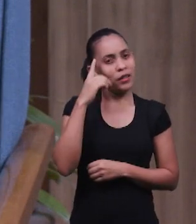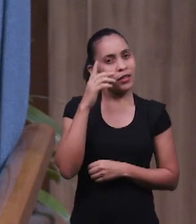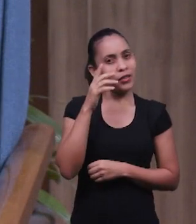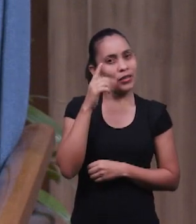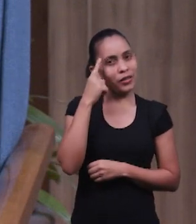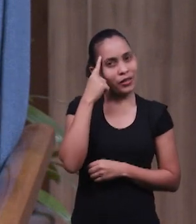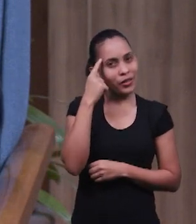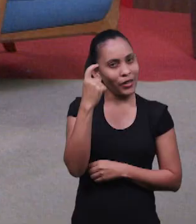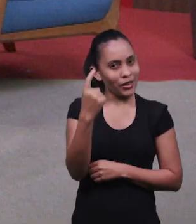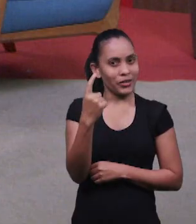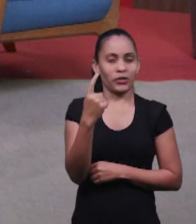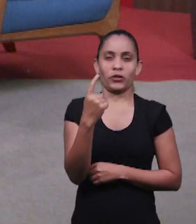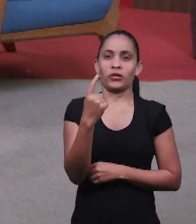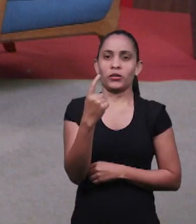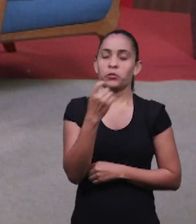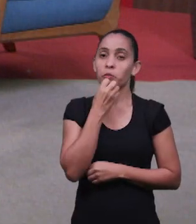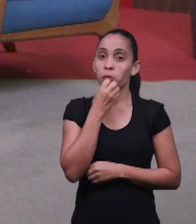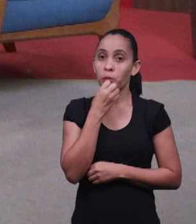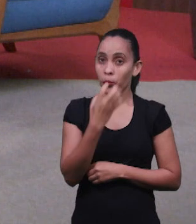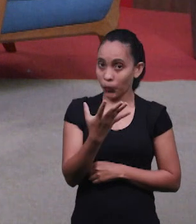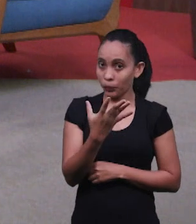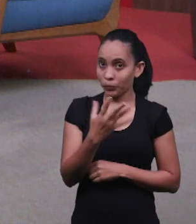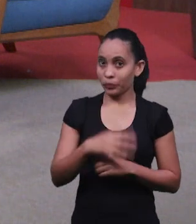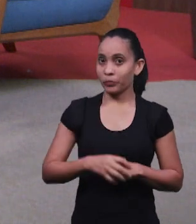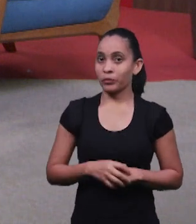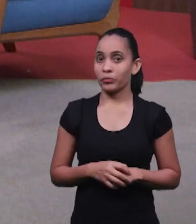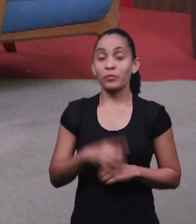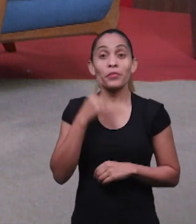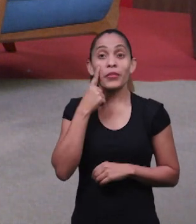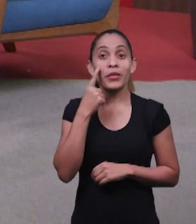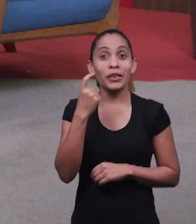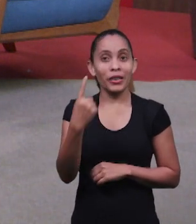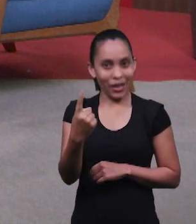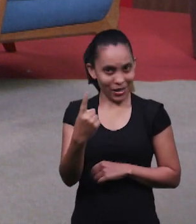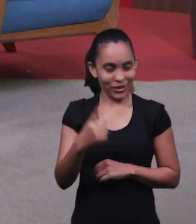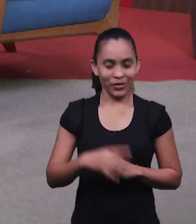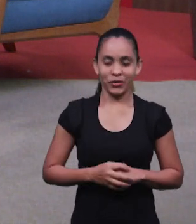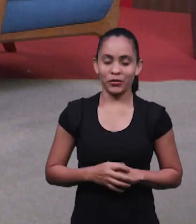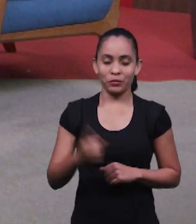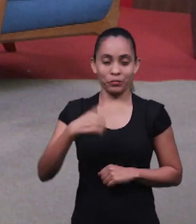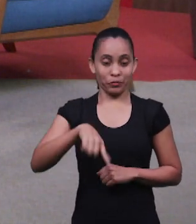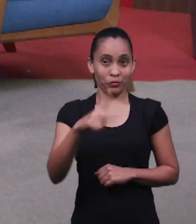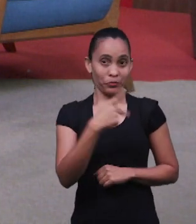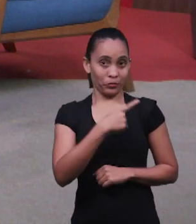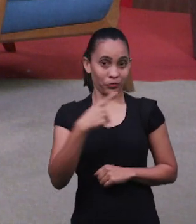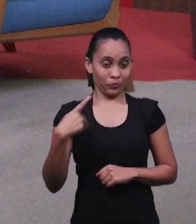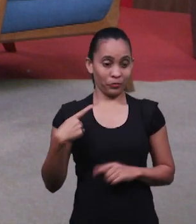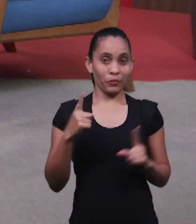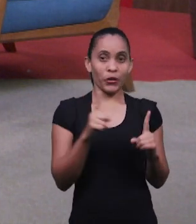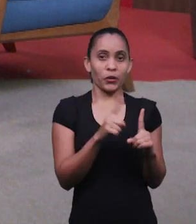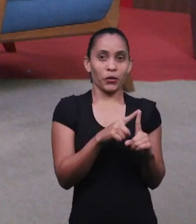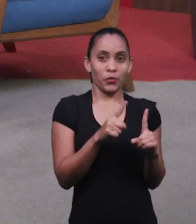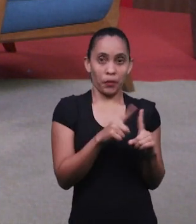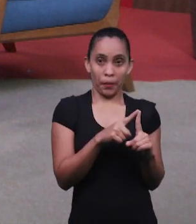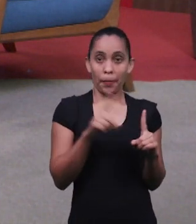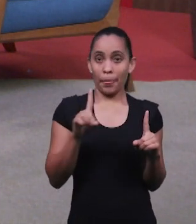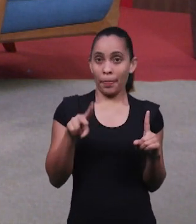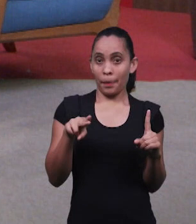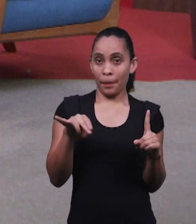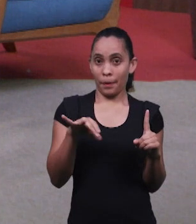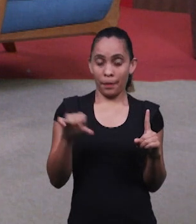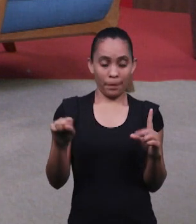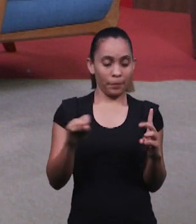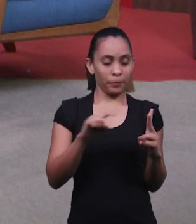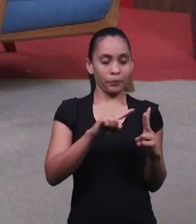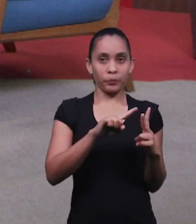agréable, très intéressante que nous avons ici. Maintenant, vous voyez que encore une fois, se trouve ici avec moi le pasteur Daniel Moreira et Serge